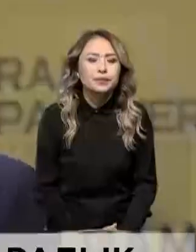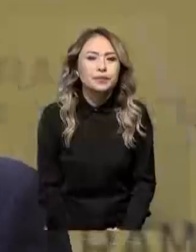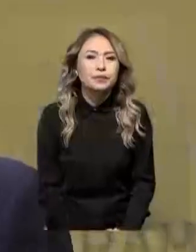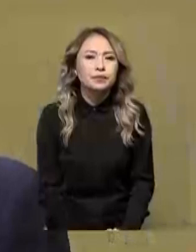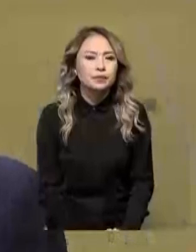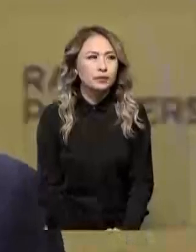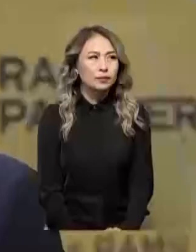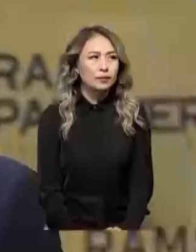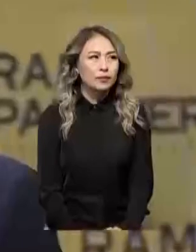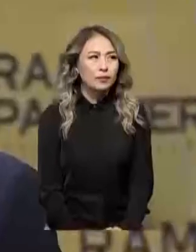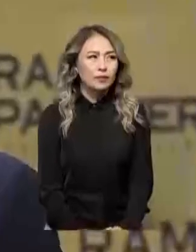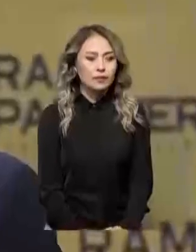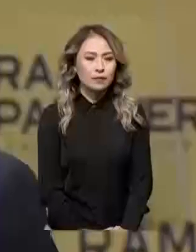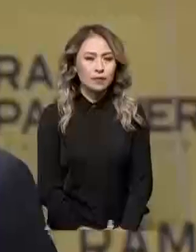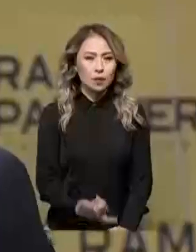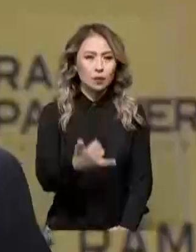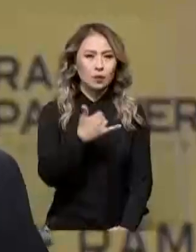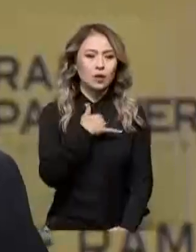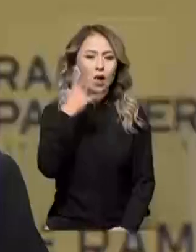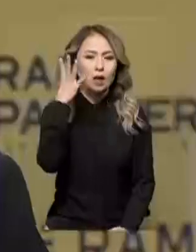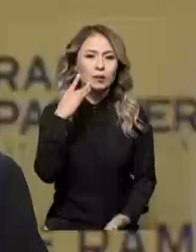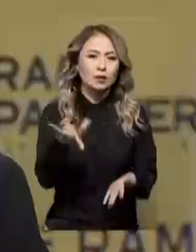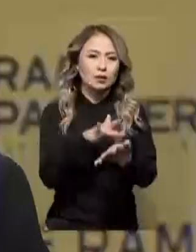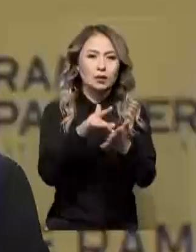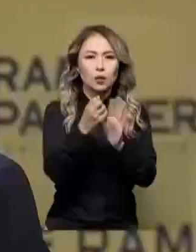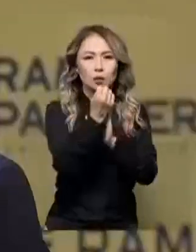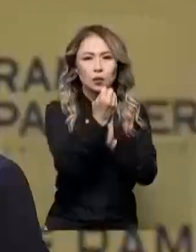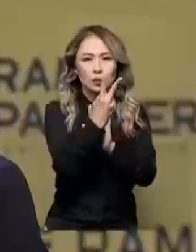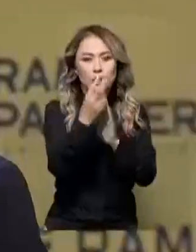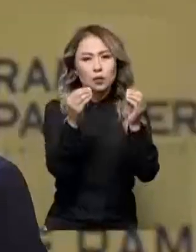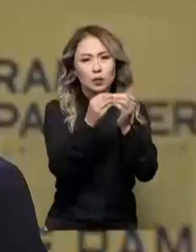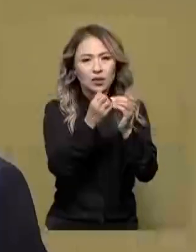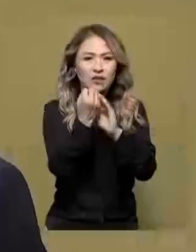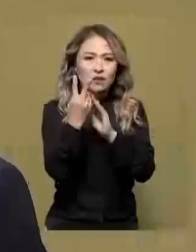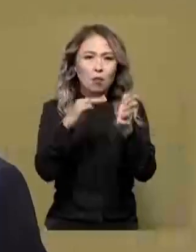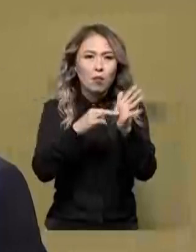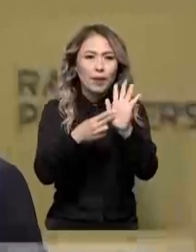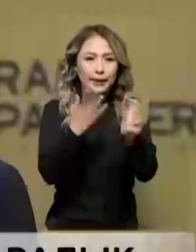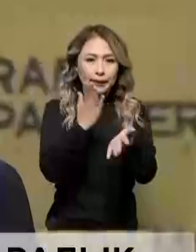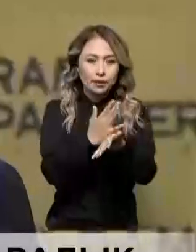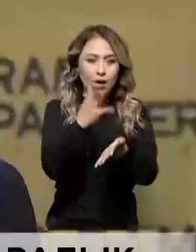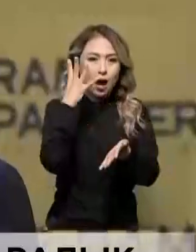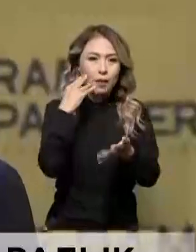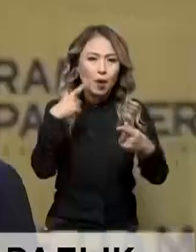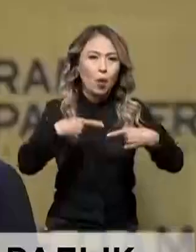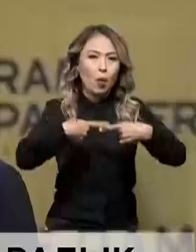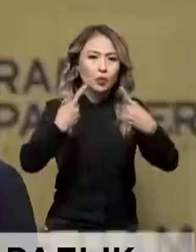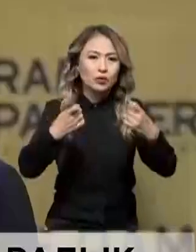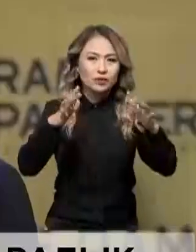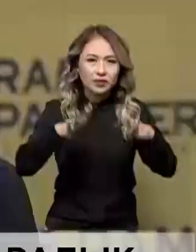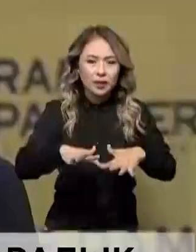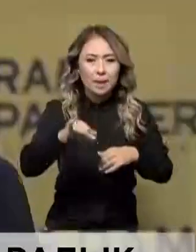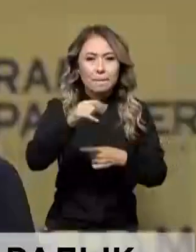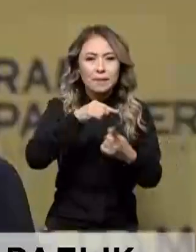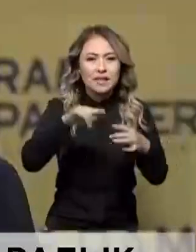около 10-12 проект есть. Алматы қаласы бойынша 10-12 жобамыз бар. Соның бірегей Алматыда қонағы, бизнес орталық пен